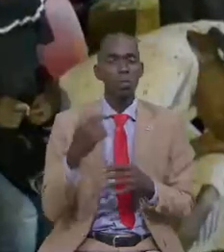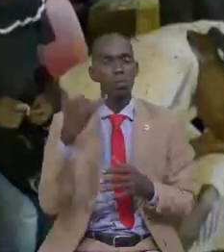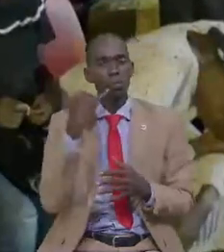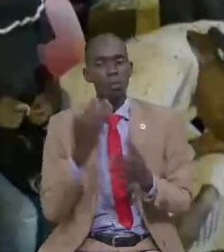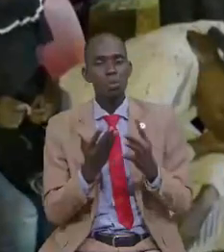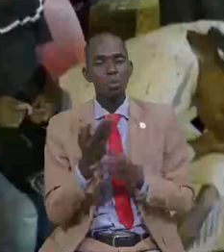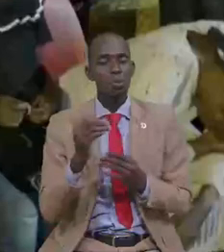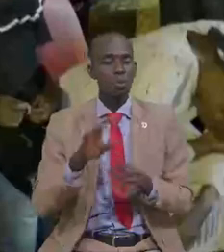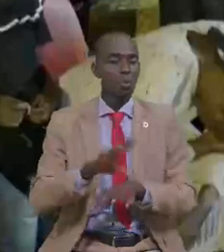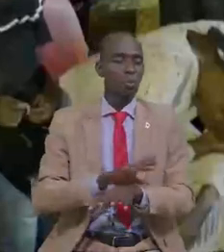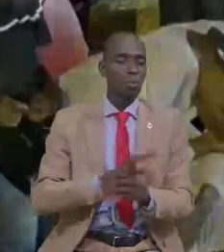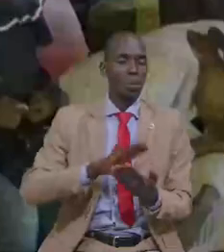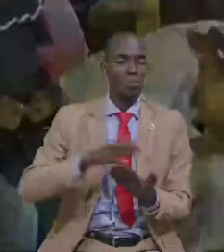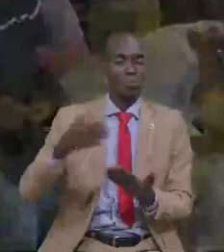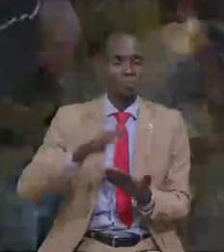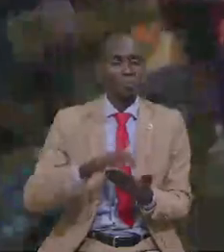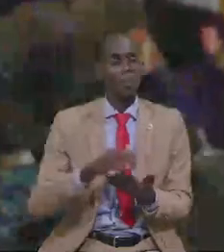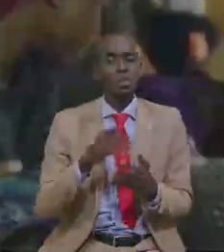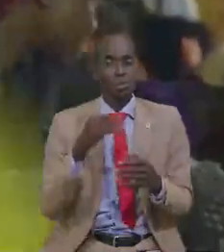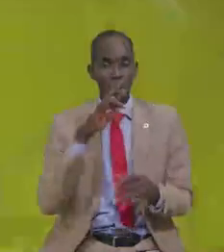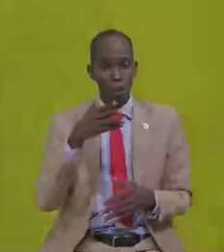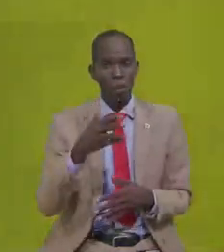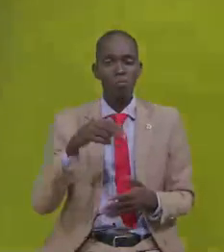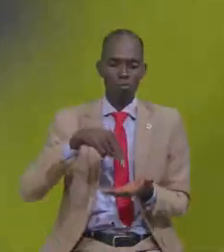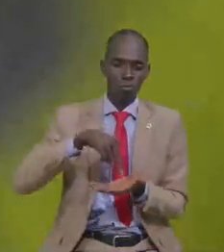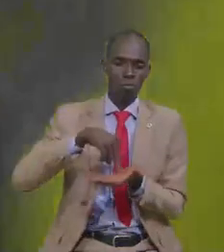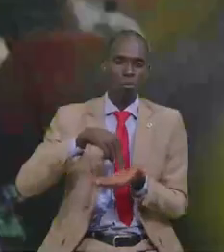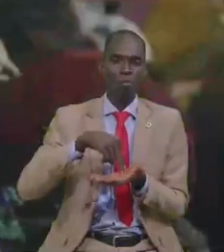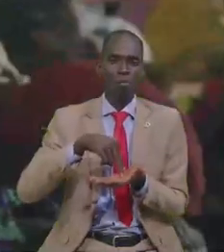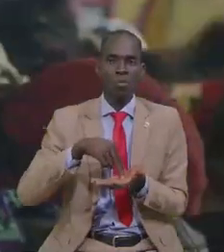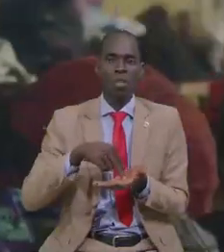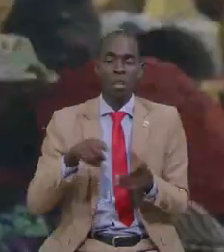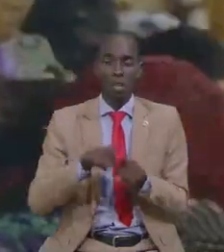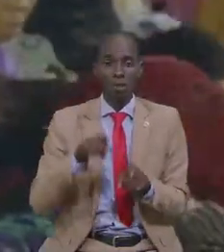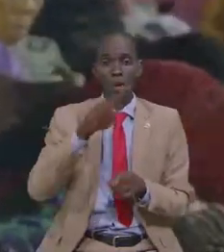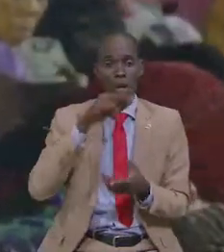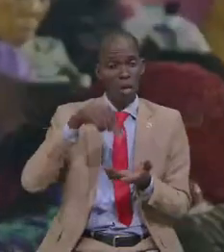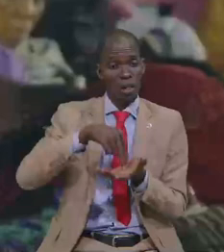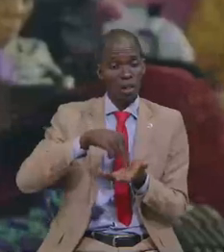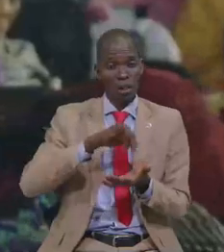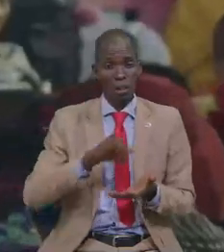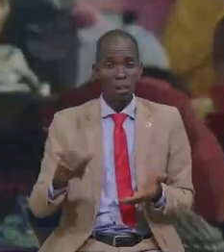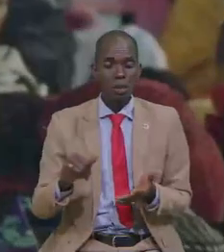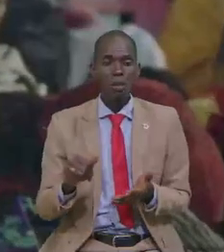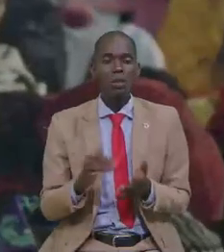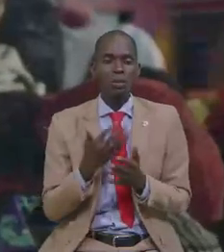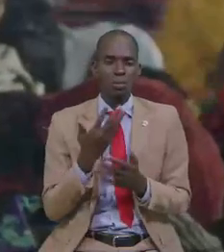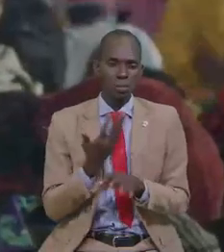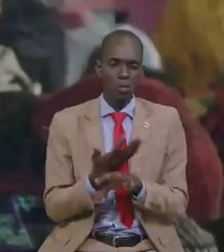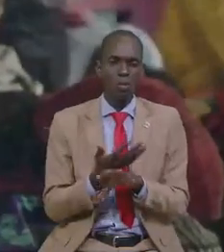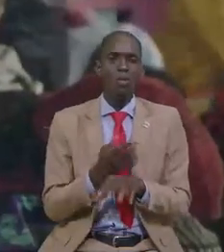dites, Seigneur, me voici. Mon frère là-bas, ma soeur là-bas, mets-toi debout et